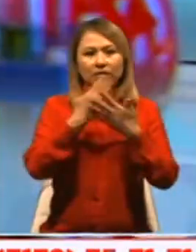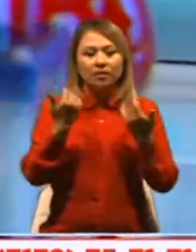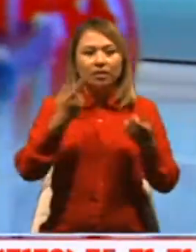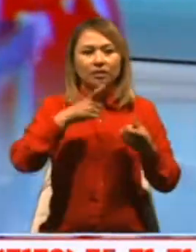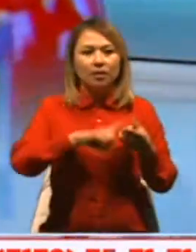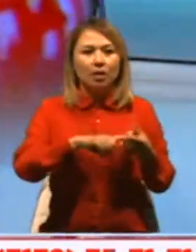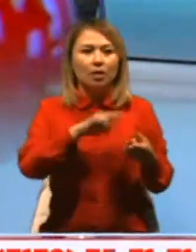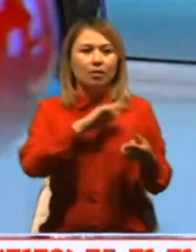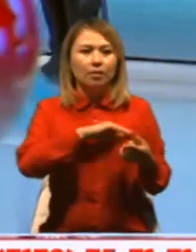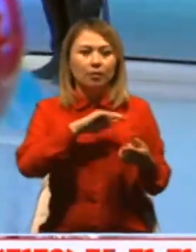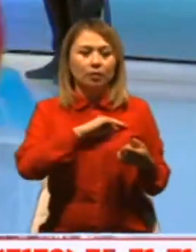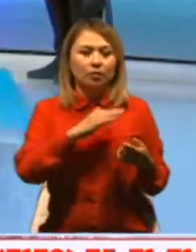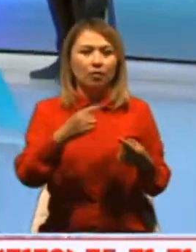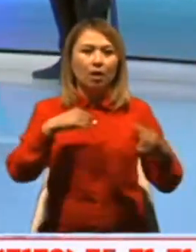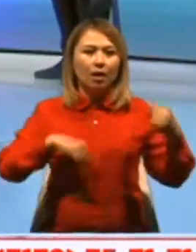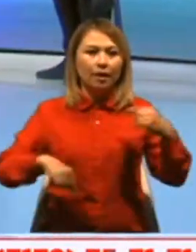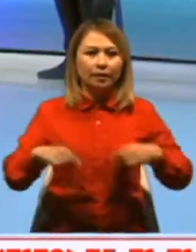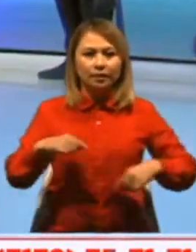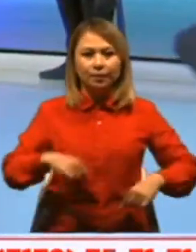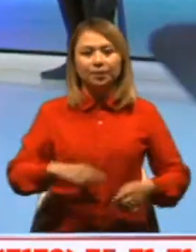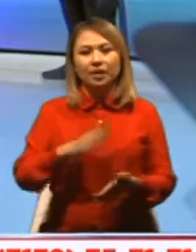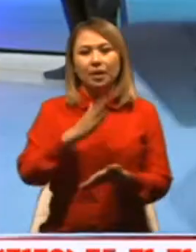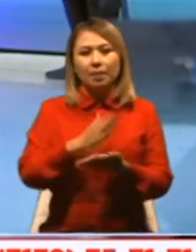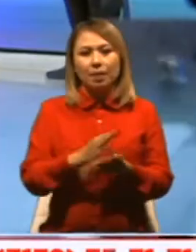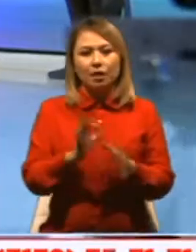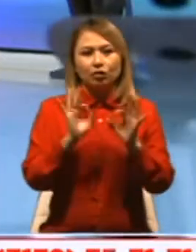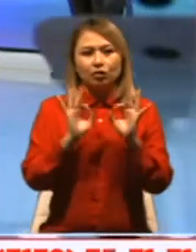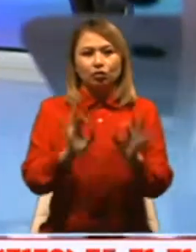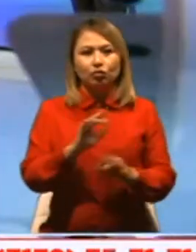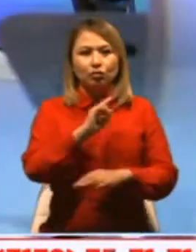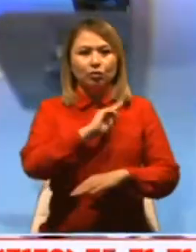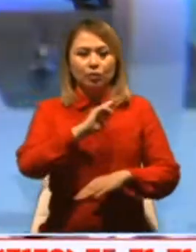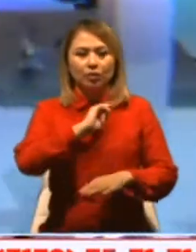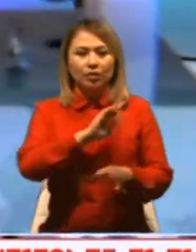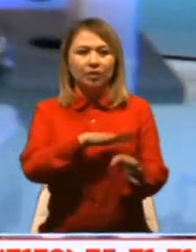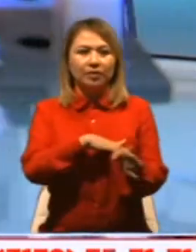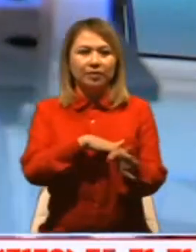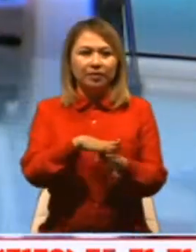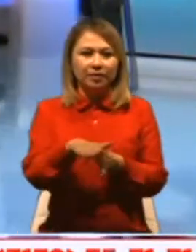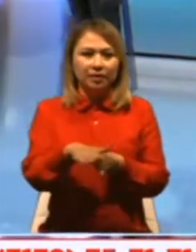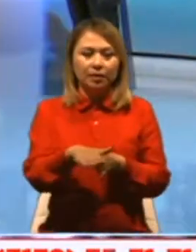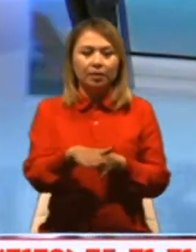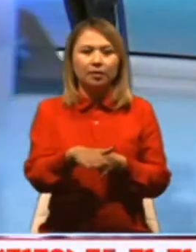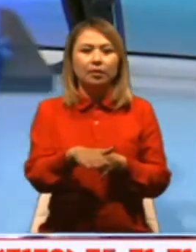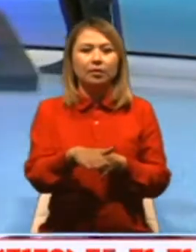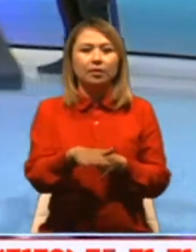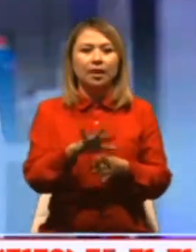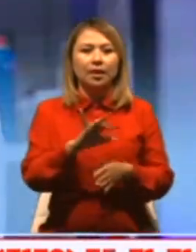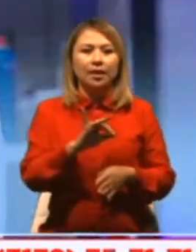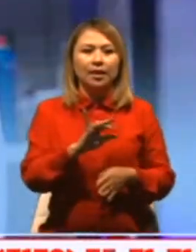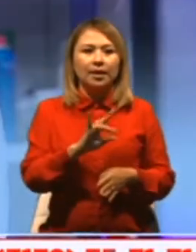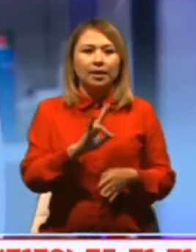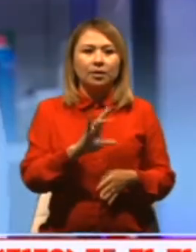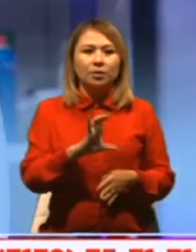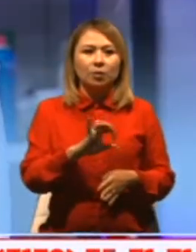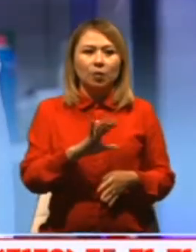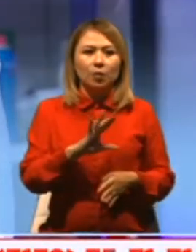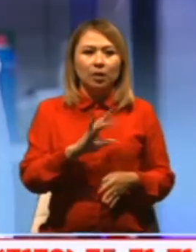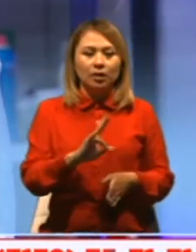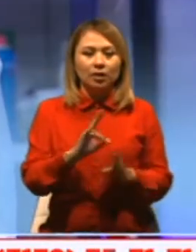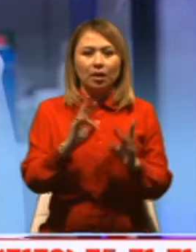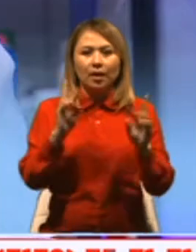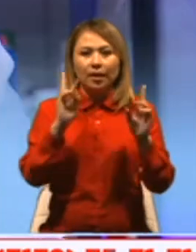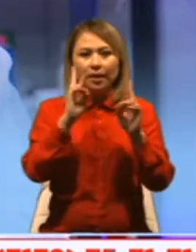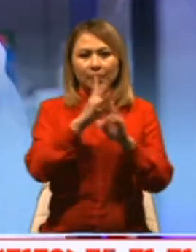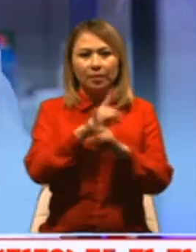атқарады. Ол адам организмінде бар, дұрыс жұмыс атқарады, бірақ ол жерде байланыстырушы қантпен, яғни инсулинді байланыстырушы рецепторлар дұрыс